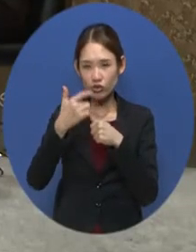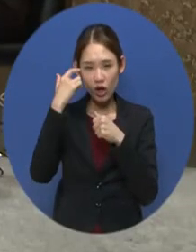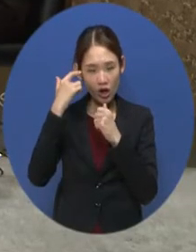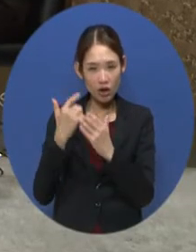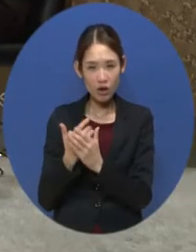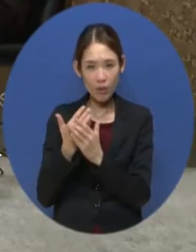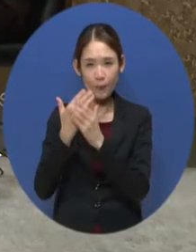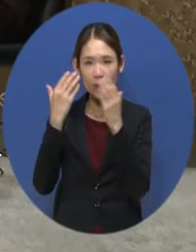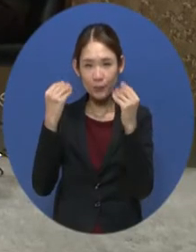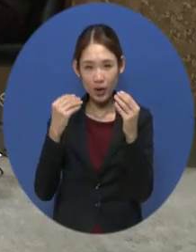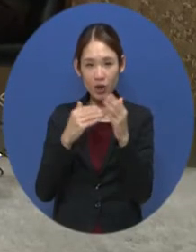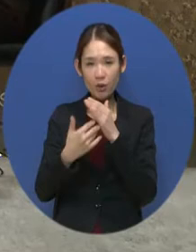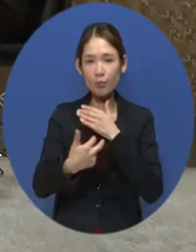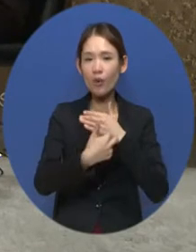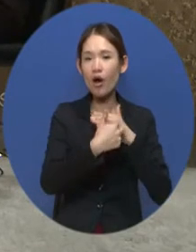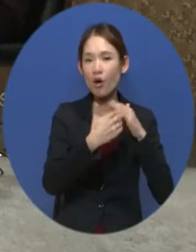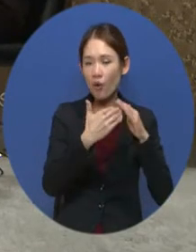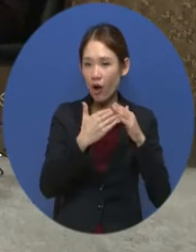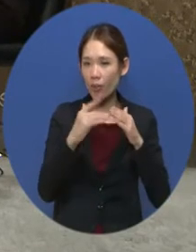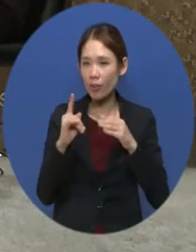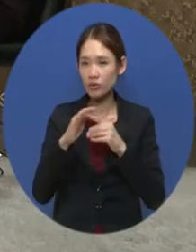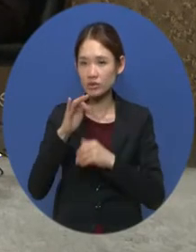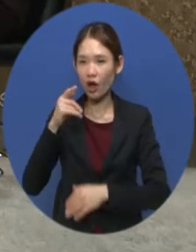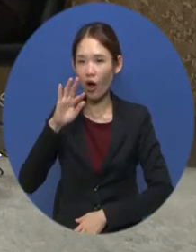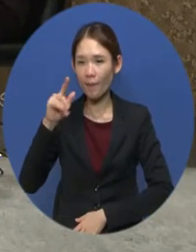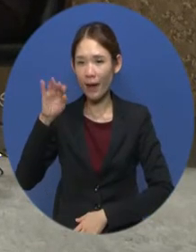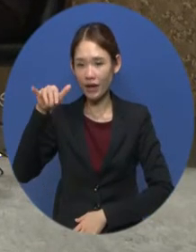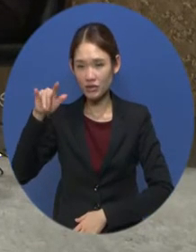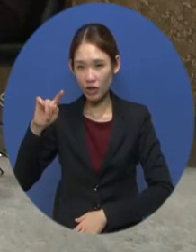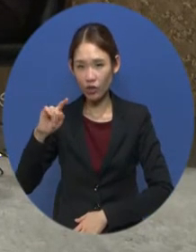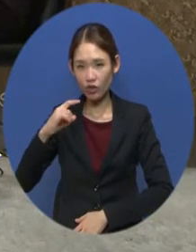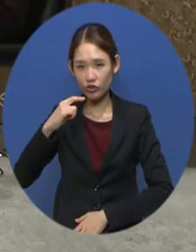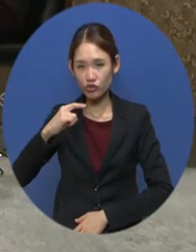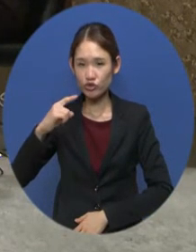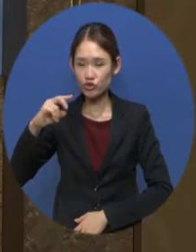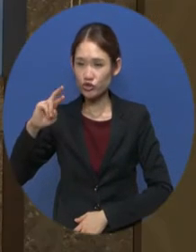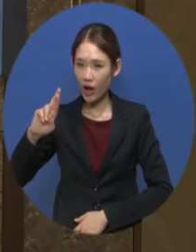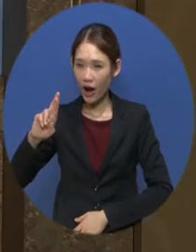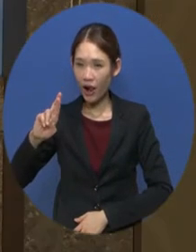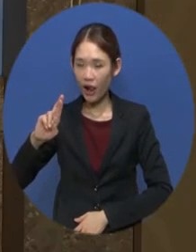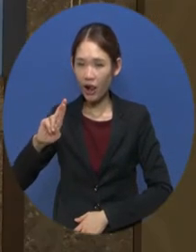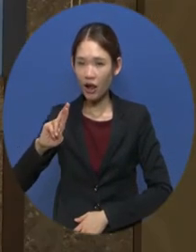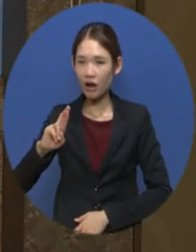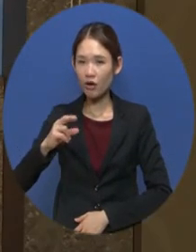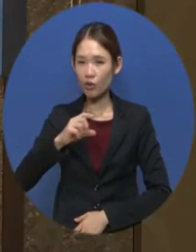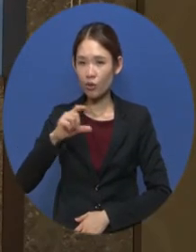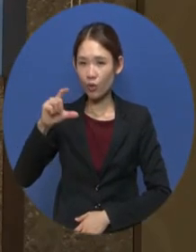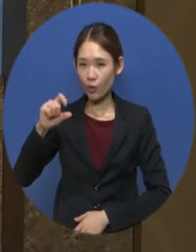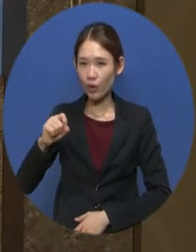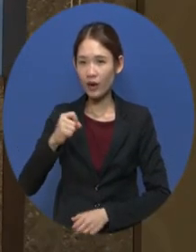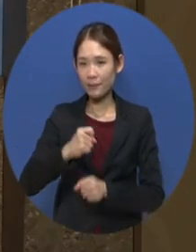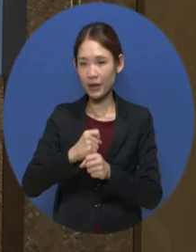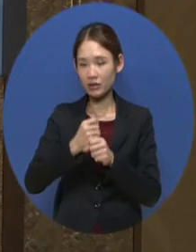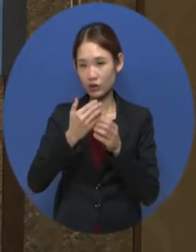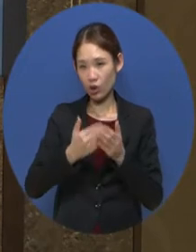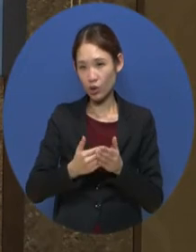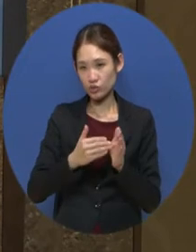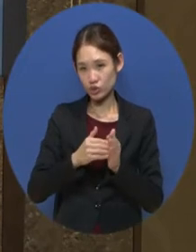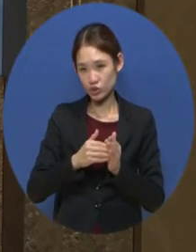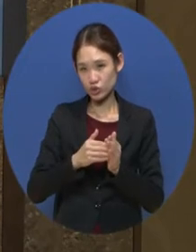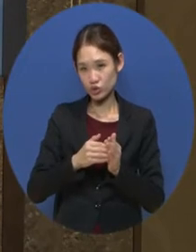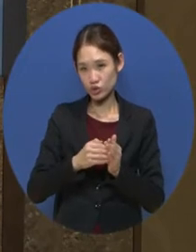그렇게 개발을 하게 됐어요. 병원이라든지 뭐 처방전 어플리케이션, 아니 그 처방전 QR 코드를